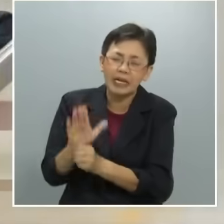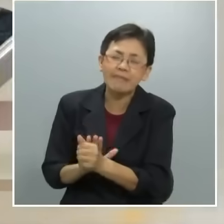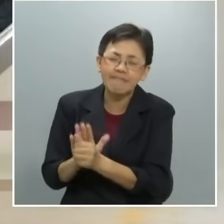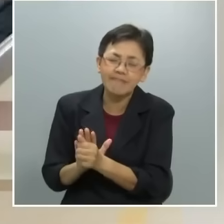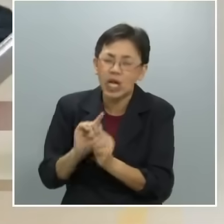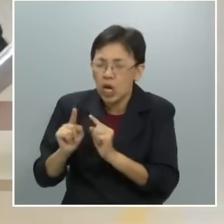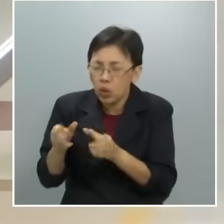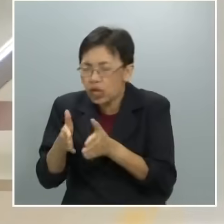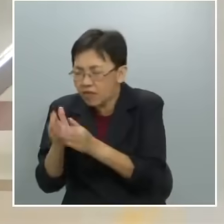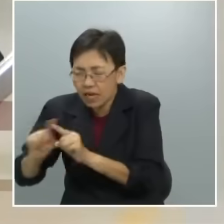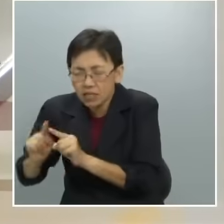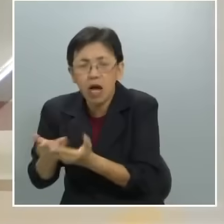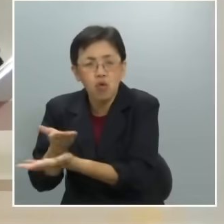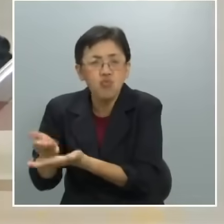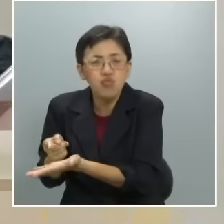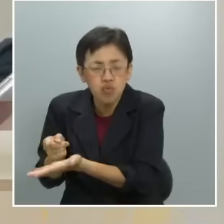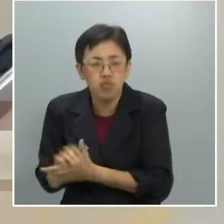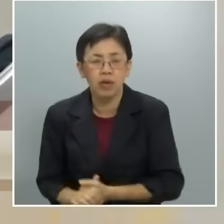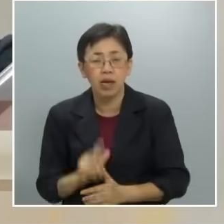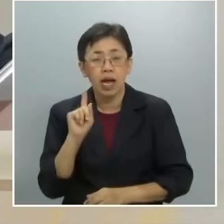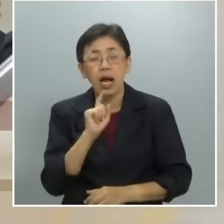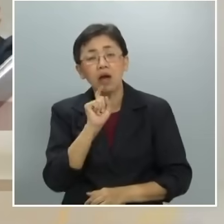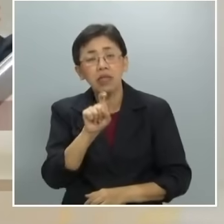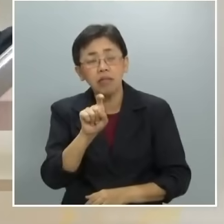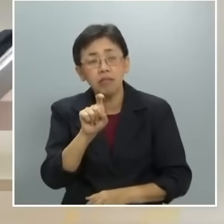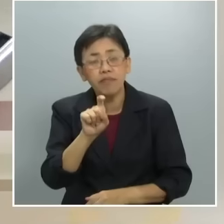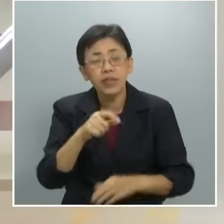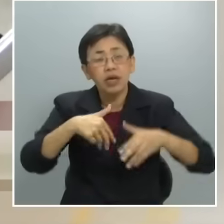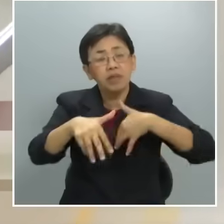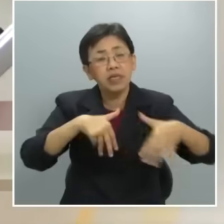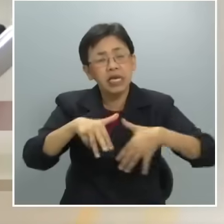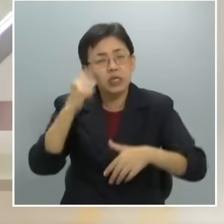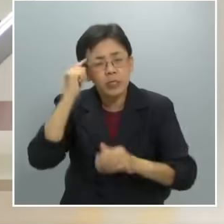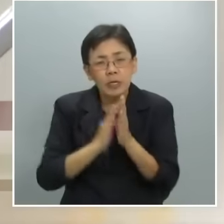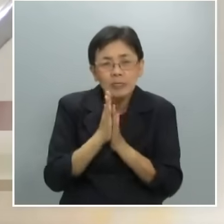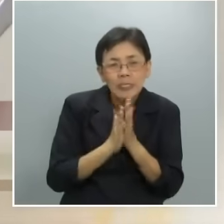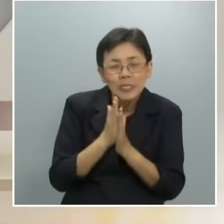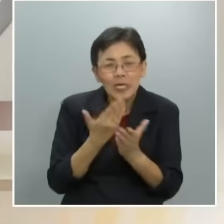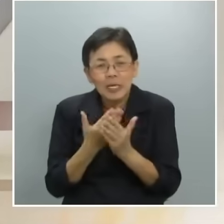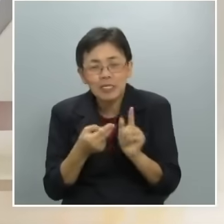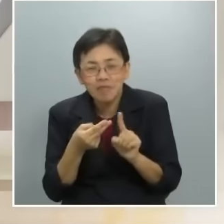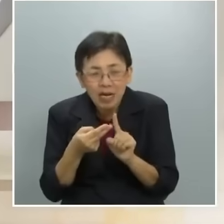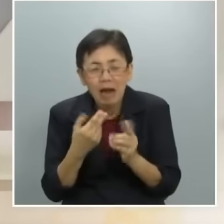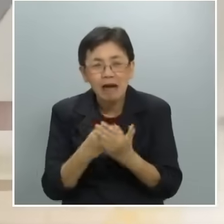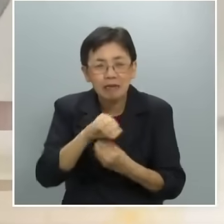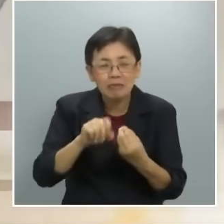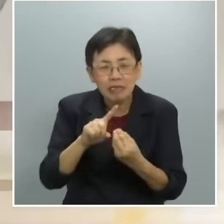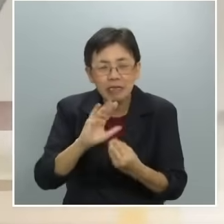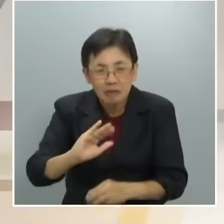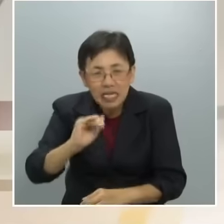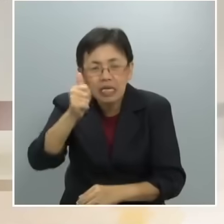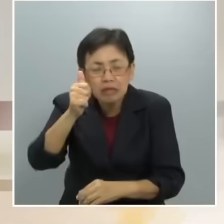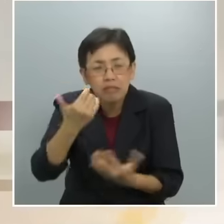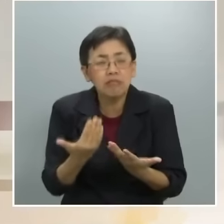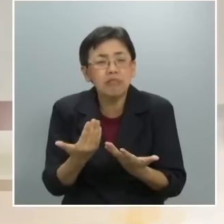นักข่าวถามนะครับท่านผู้ชมประชาชนคาดหวังสูงนะเศรษฐกิจปากท้องจะดีขึ้นเอ